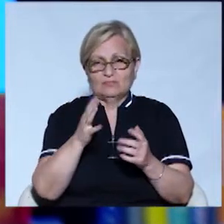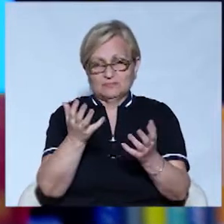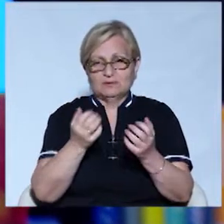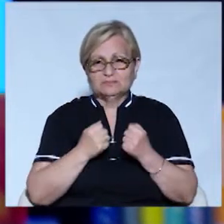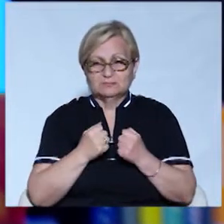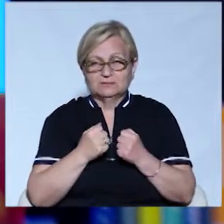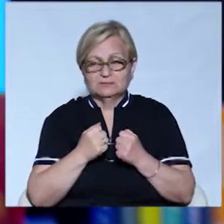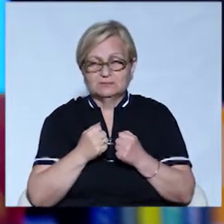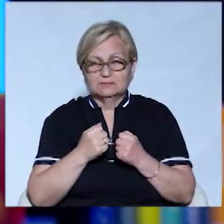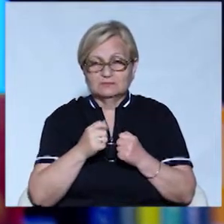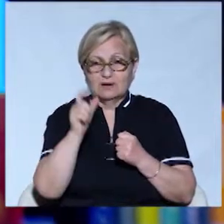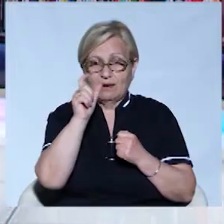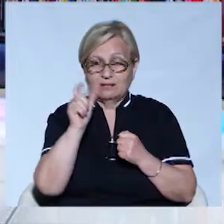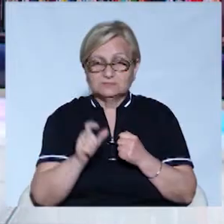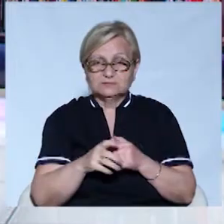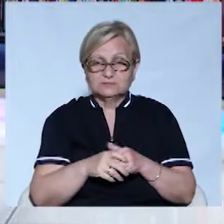მიიღებთ ლექსით.